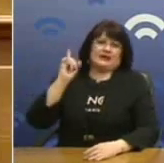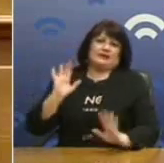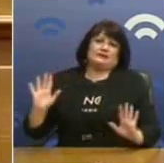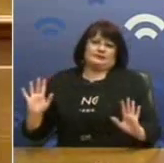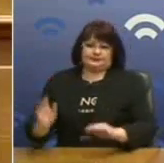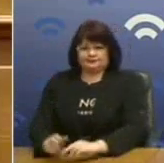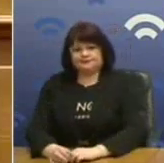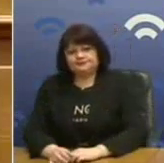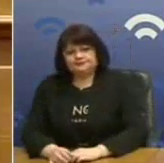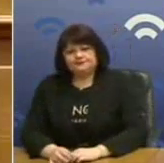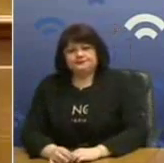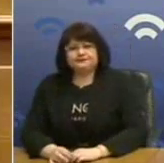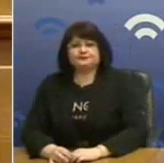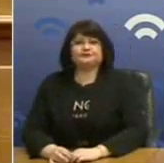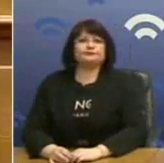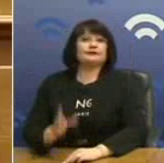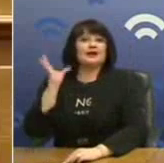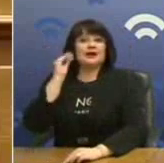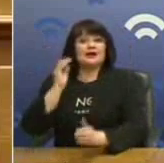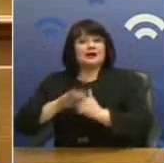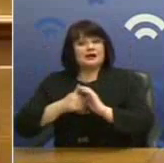Άκουσα με ενδιαφέρον την κυρία Γεννηματά